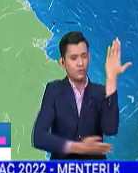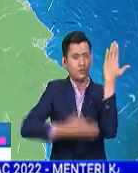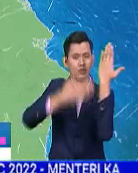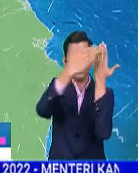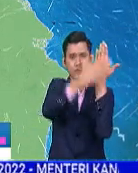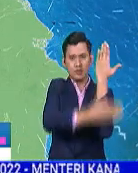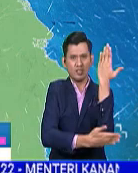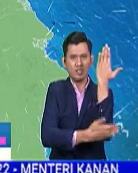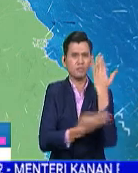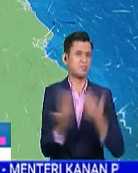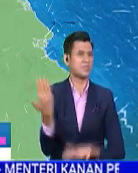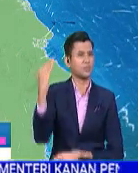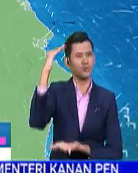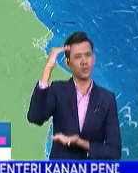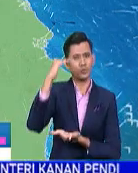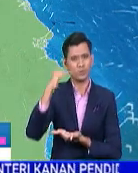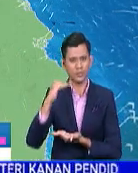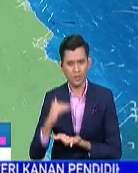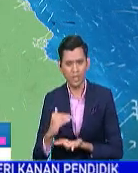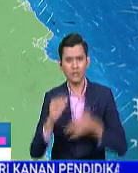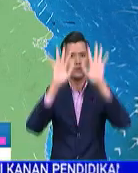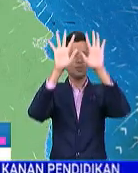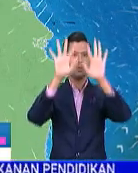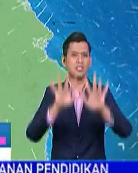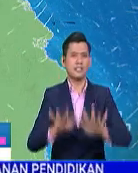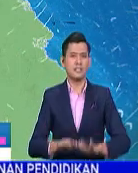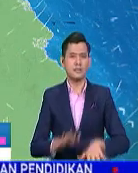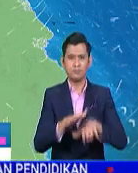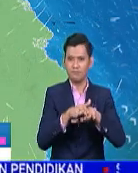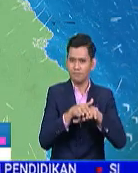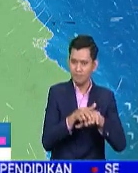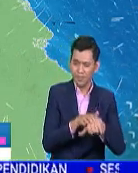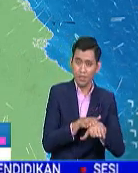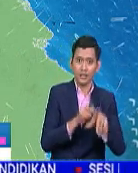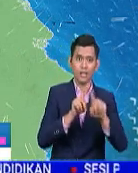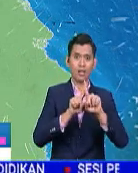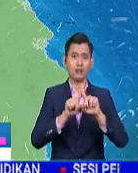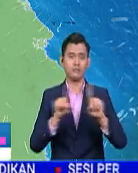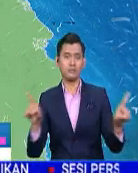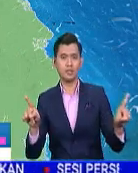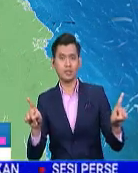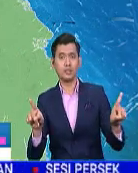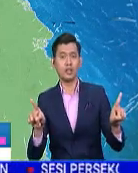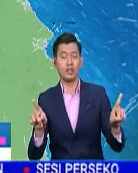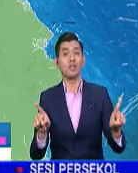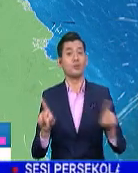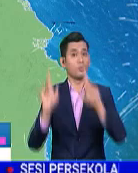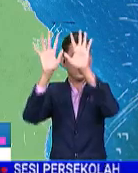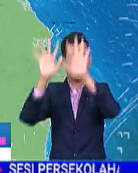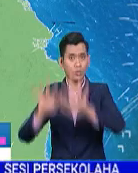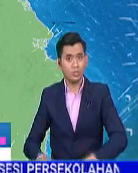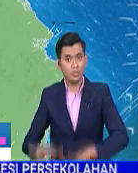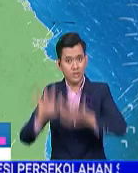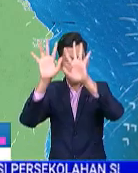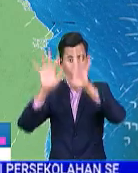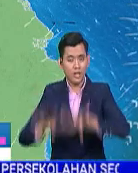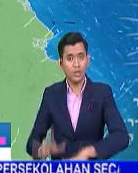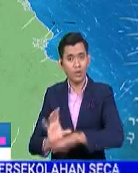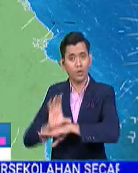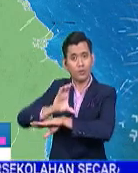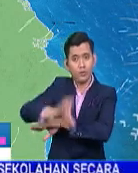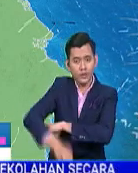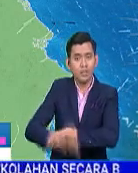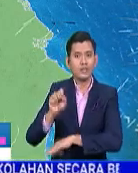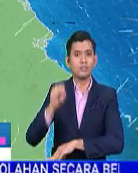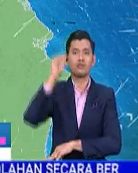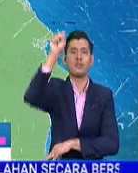kurang taburan hujan. Walau bagaimanapun, keadaan cuaca lembap dijangkakan akan lebih tertumpu melibatkan negeri Sabah